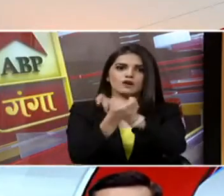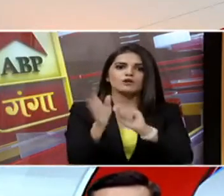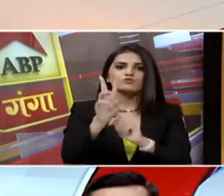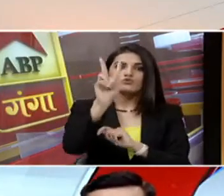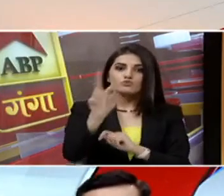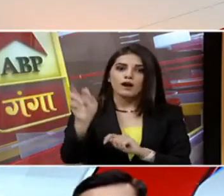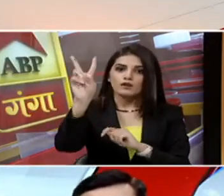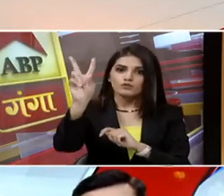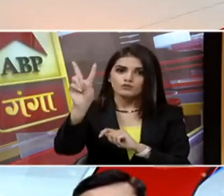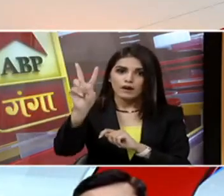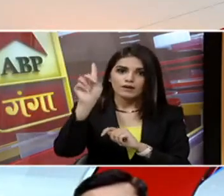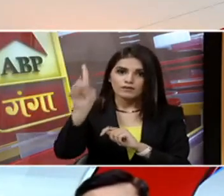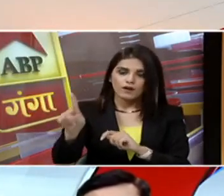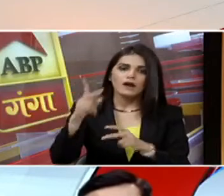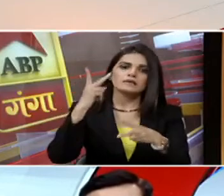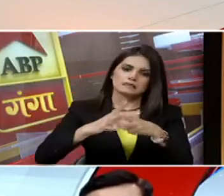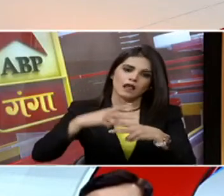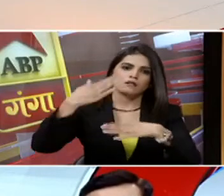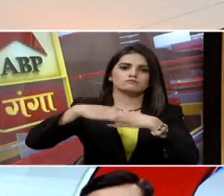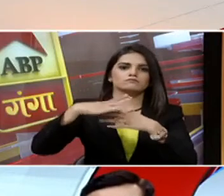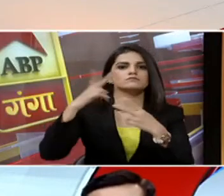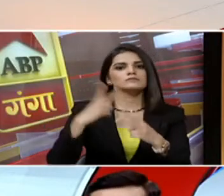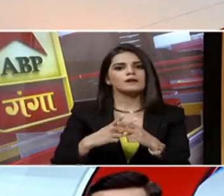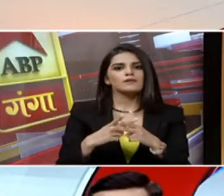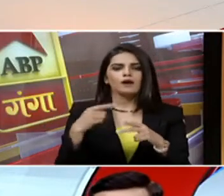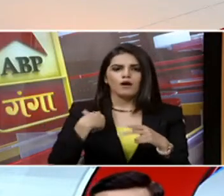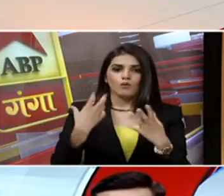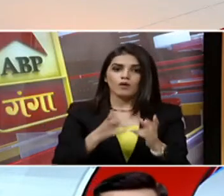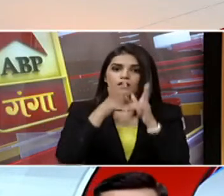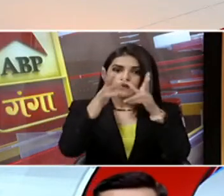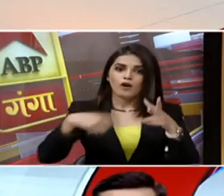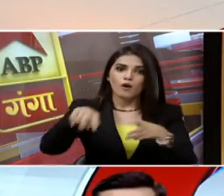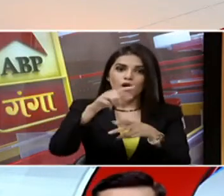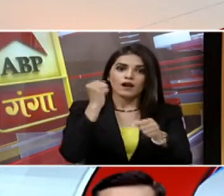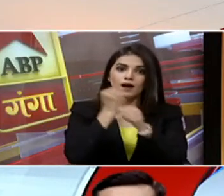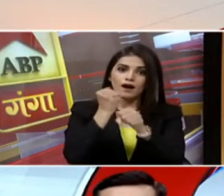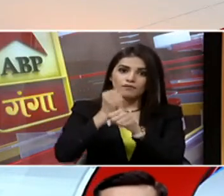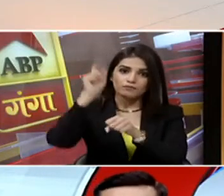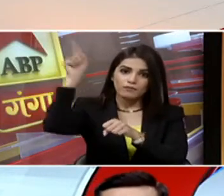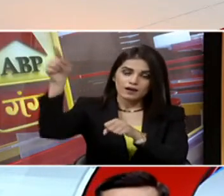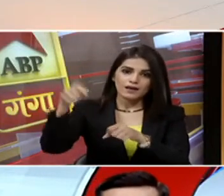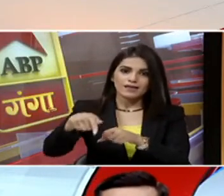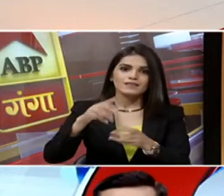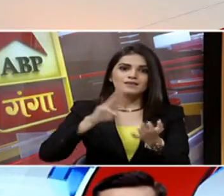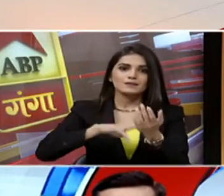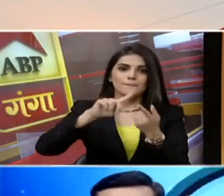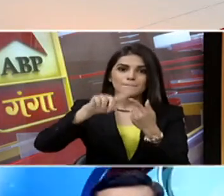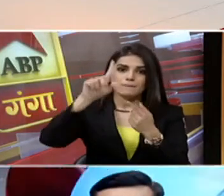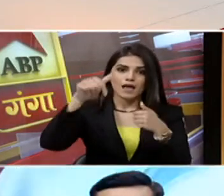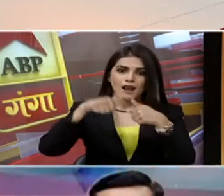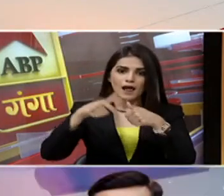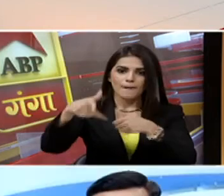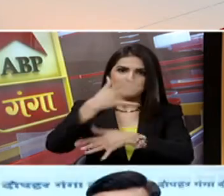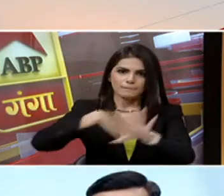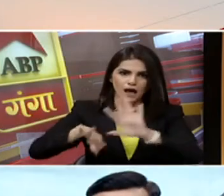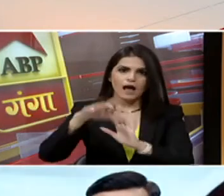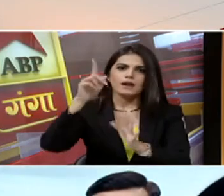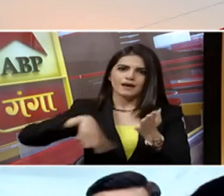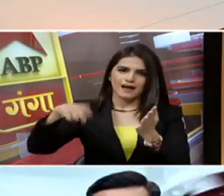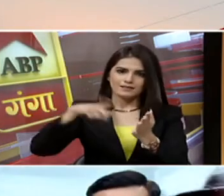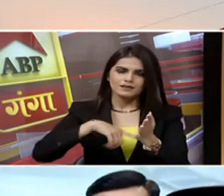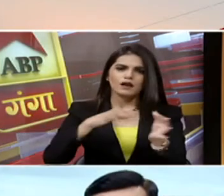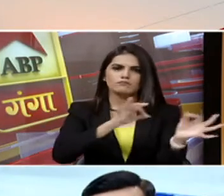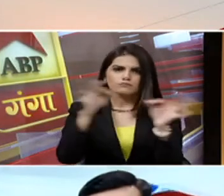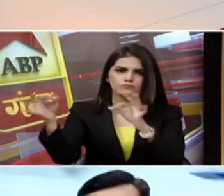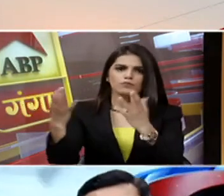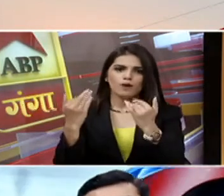2021 की तैयारियां जोरों पर है मैं आपको बता दे कि सरकार इस मेरे को विश्व स्तरीय बनाने की तैयारी में लगी है